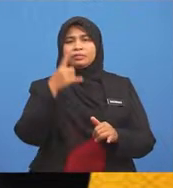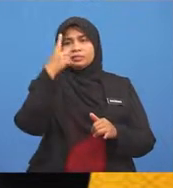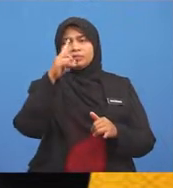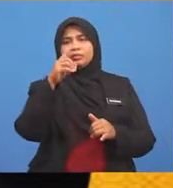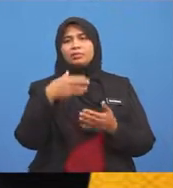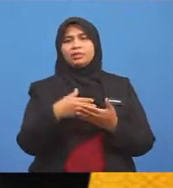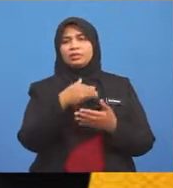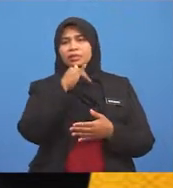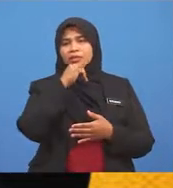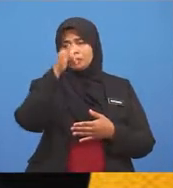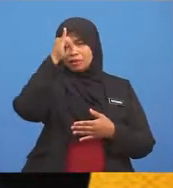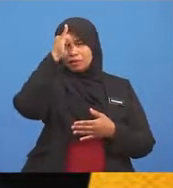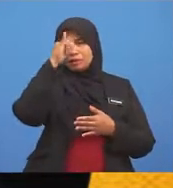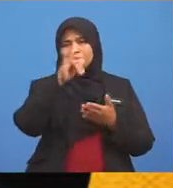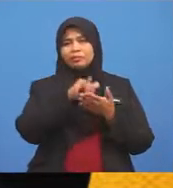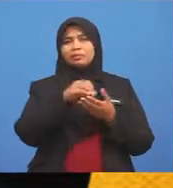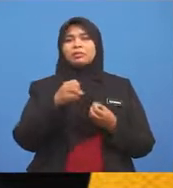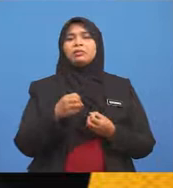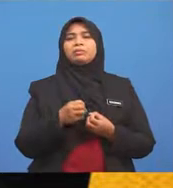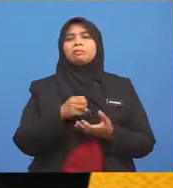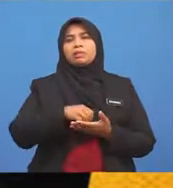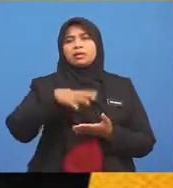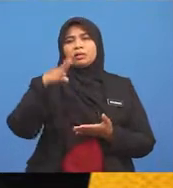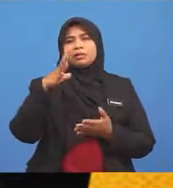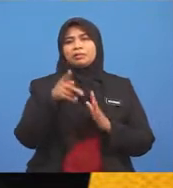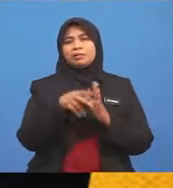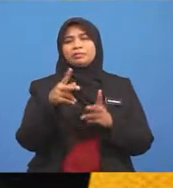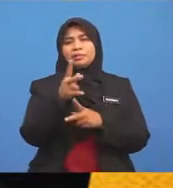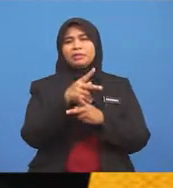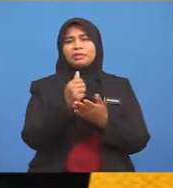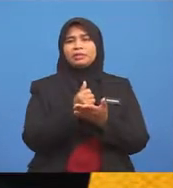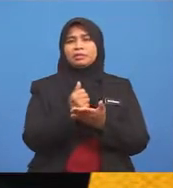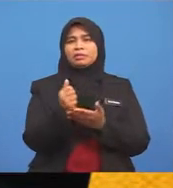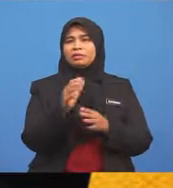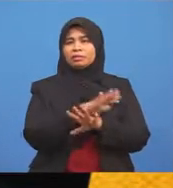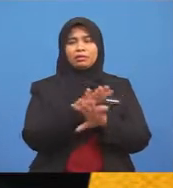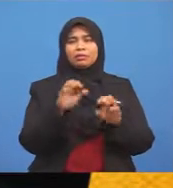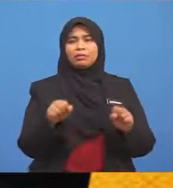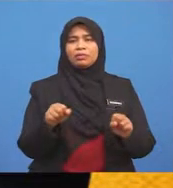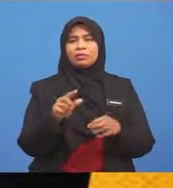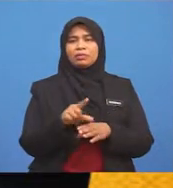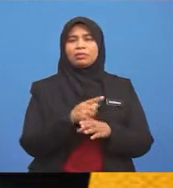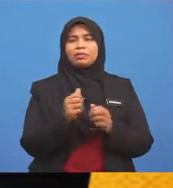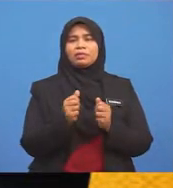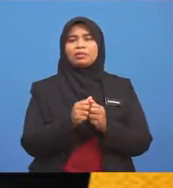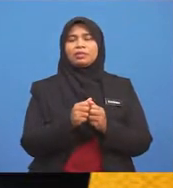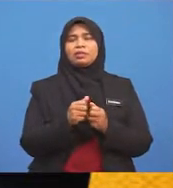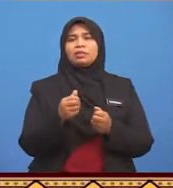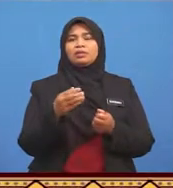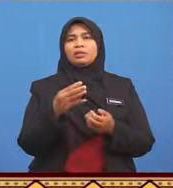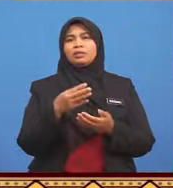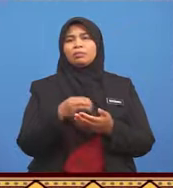banyak, penjaga amanah tidak boleh menggunakan harta tersebut secara boros dan